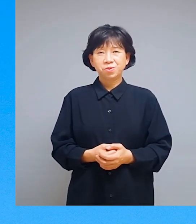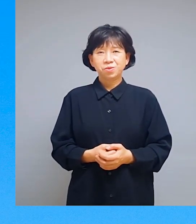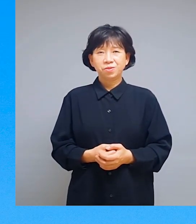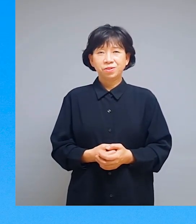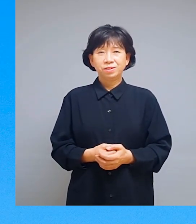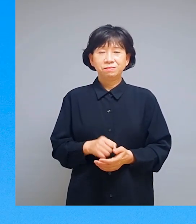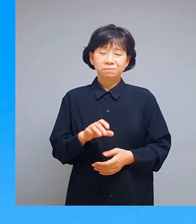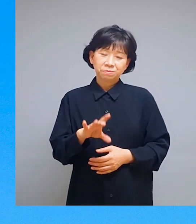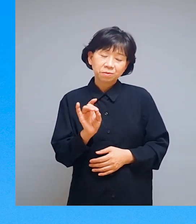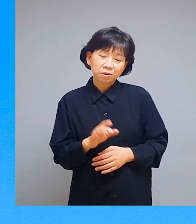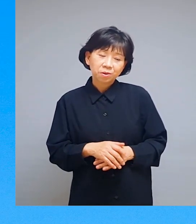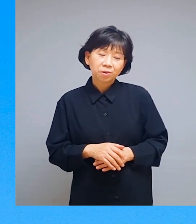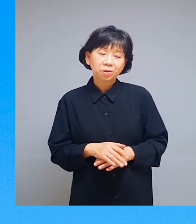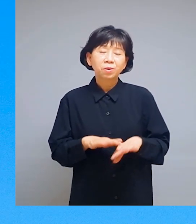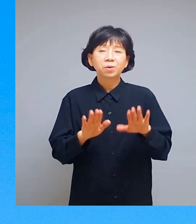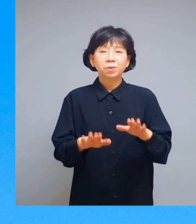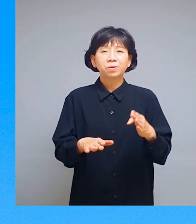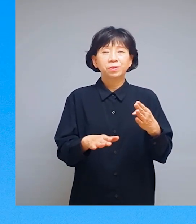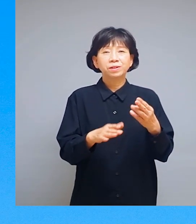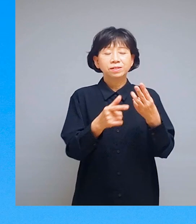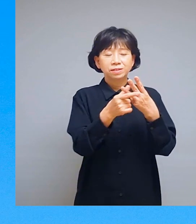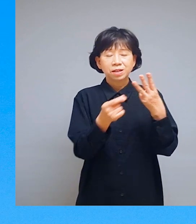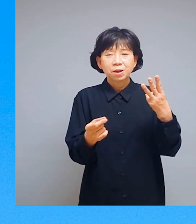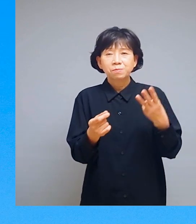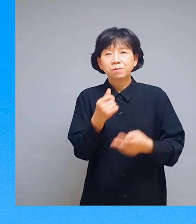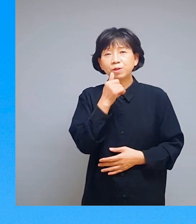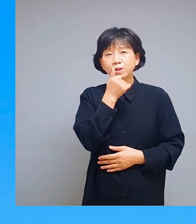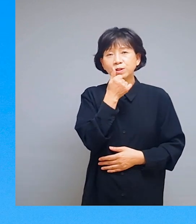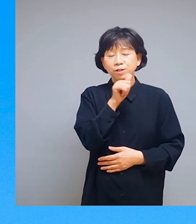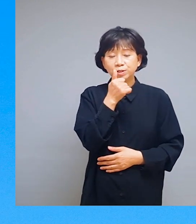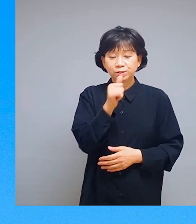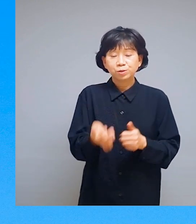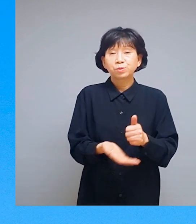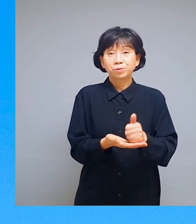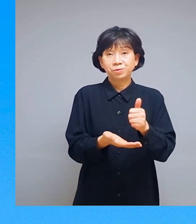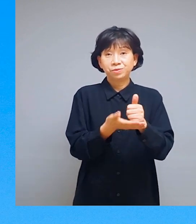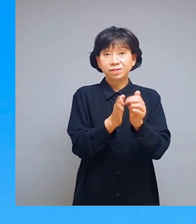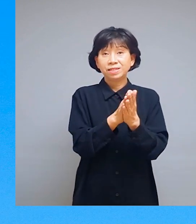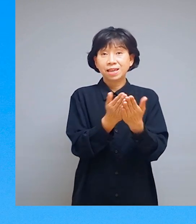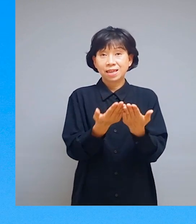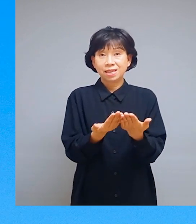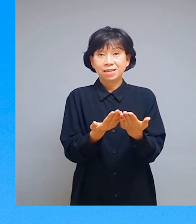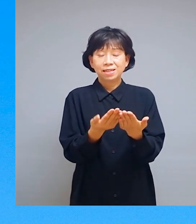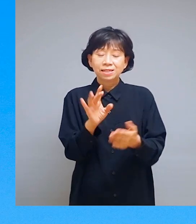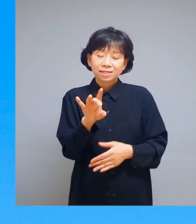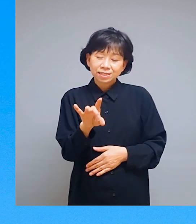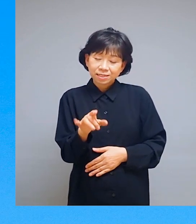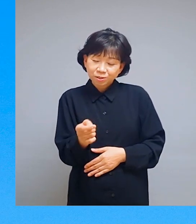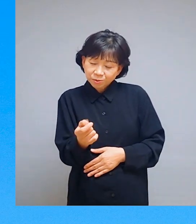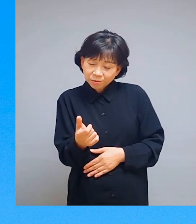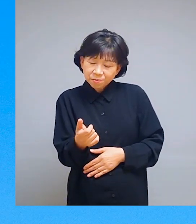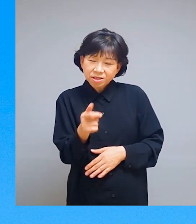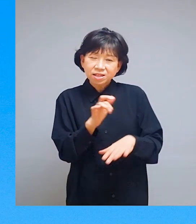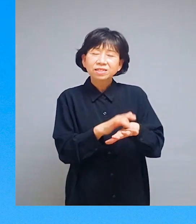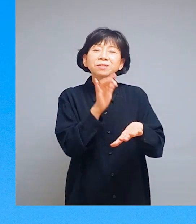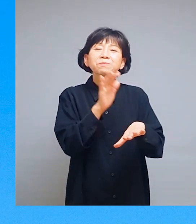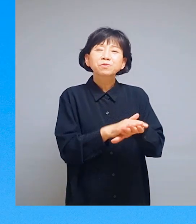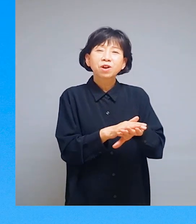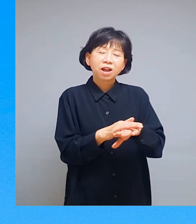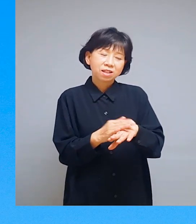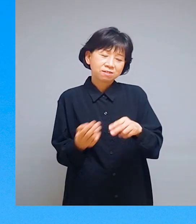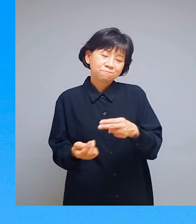3월의 추천도서 우리 큰 산 깨기에서도 이런 내용이 나와요. 작은 습관이 모여 인생의 큰